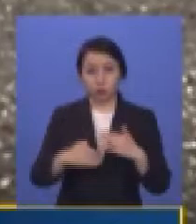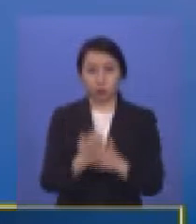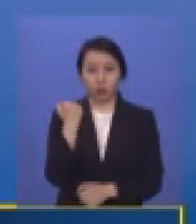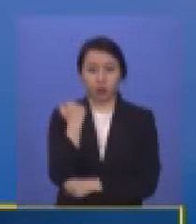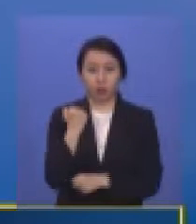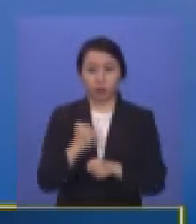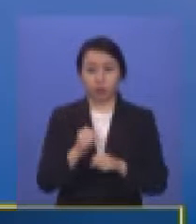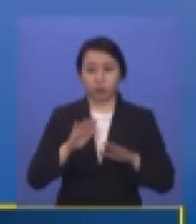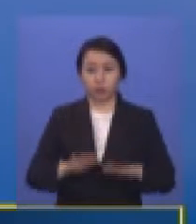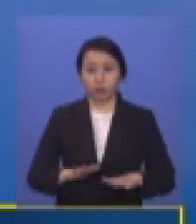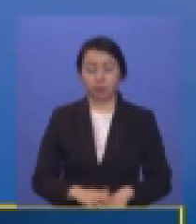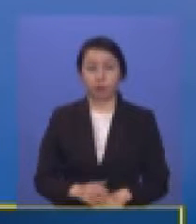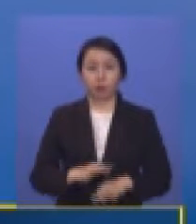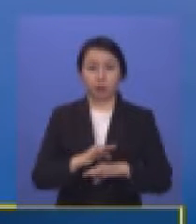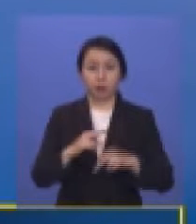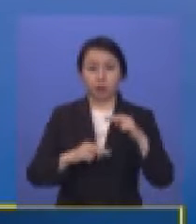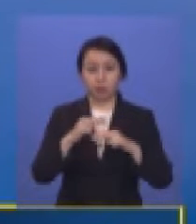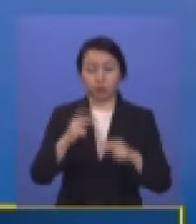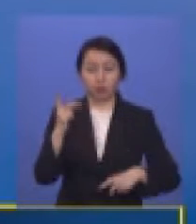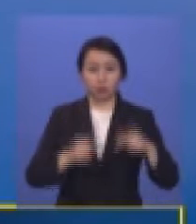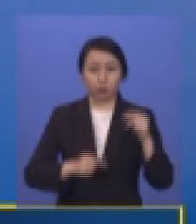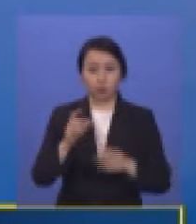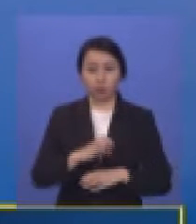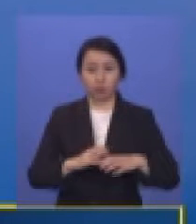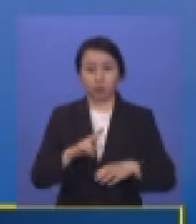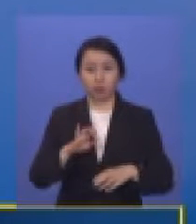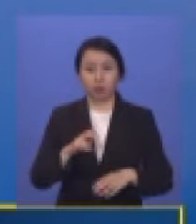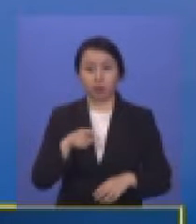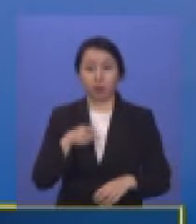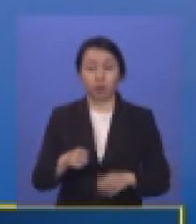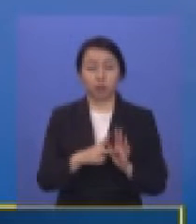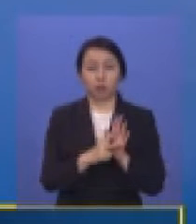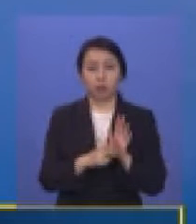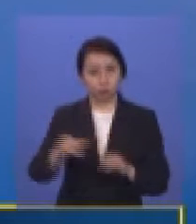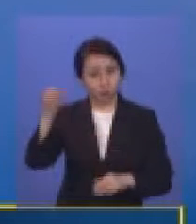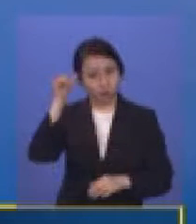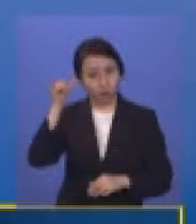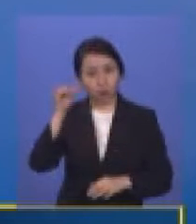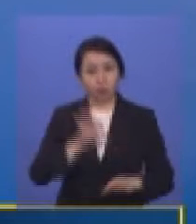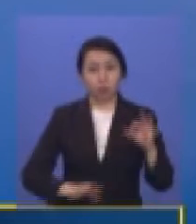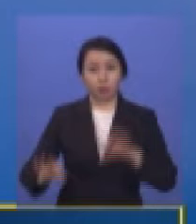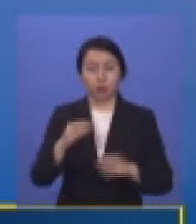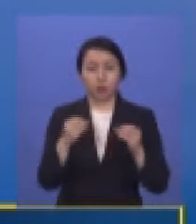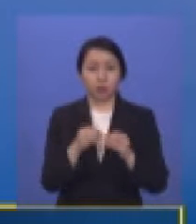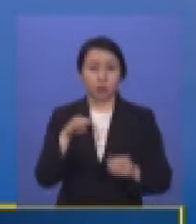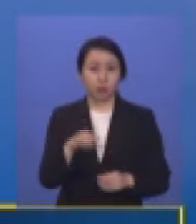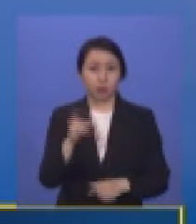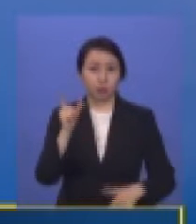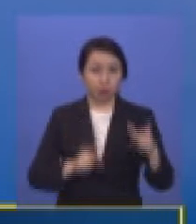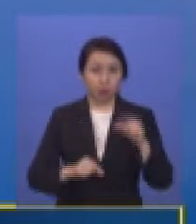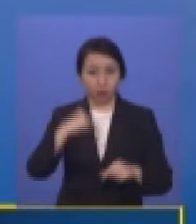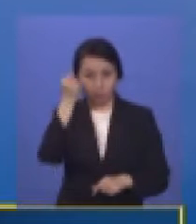места. Ведется строительство молочно-товарных ферм ТО «Возвышен КСК» на 1800 голов. Проектная мощность 10 тысяч тонн молока в